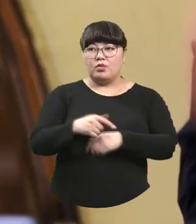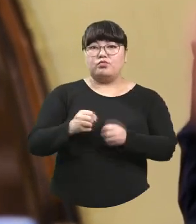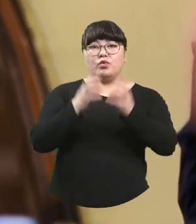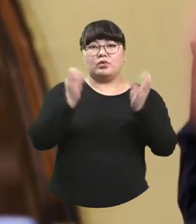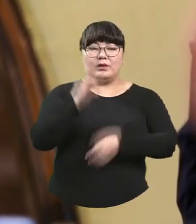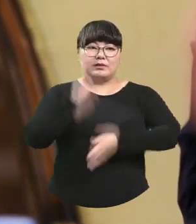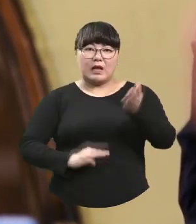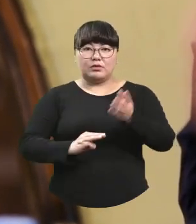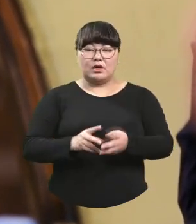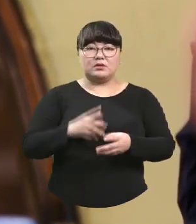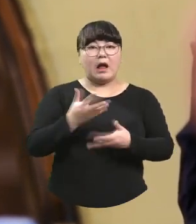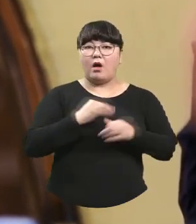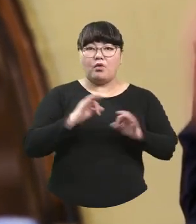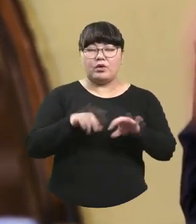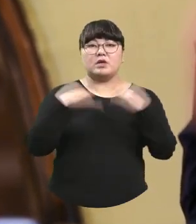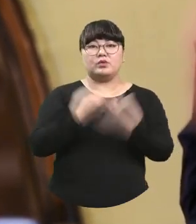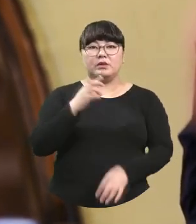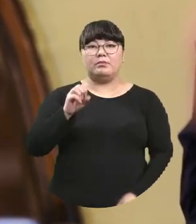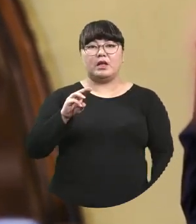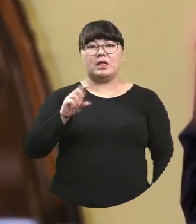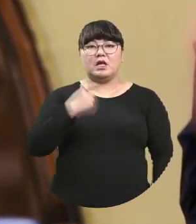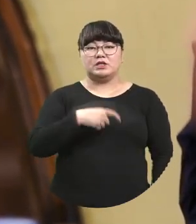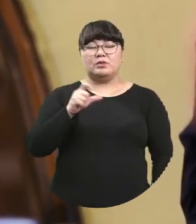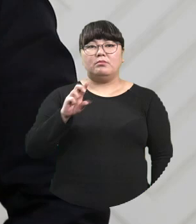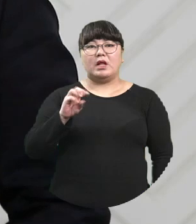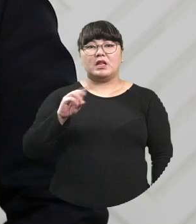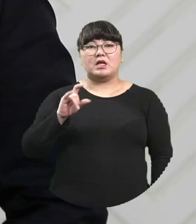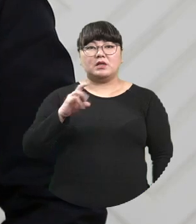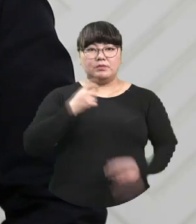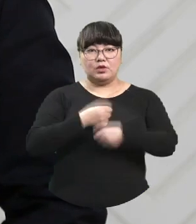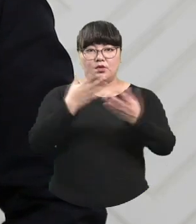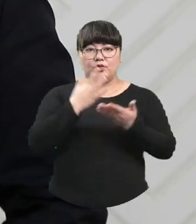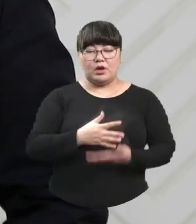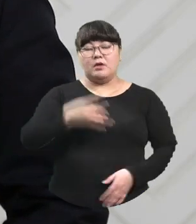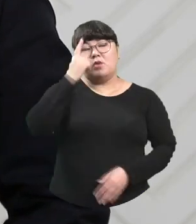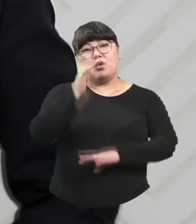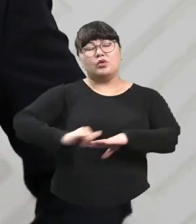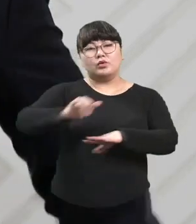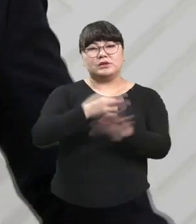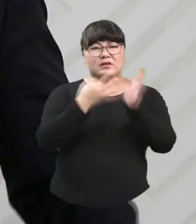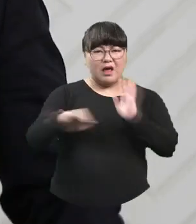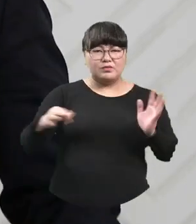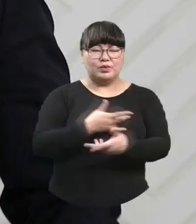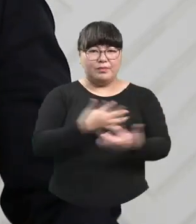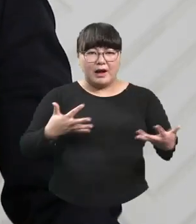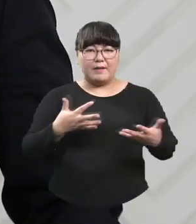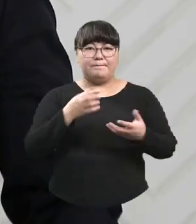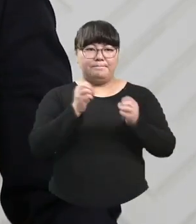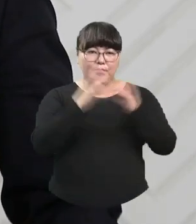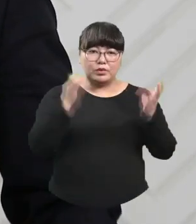татвараас чөлөөлөх болсон талаар улсын хурлын гишүүн Бат Эрдэнэ мэдээллээ. Монголын талаас бол 800-аад одоо бараа